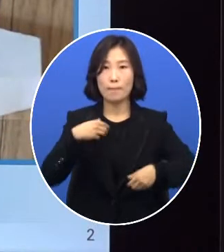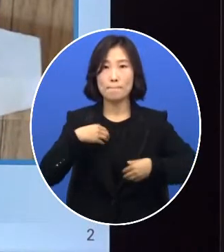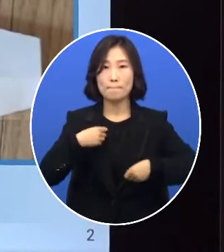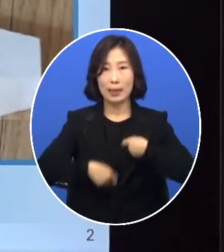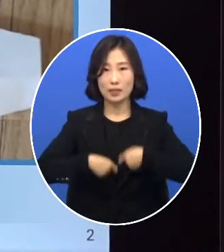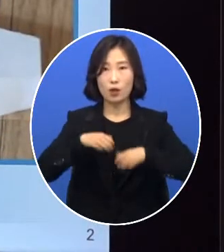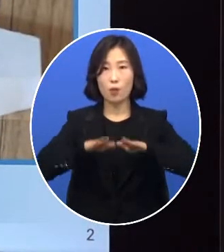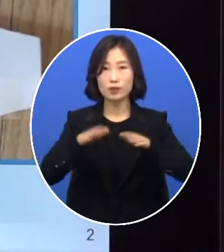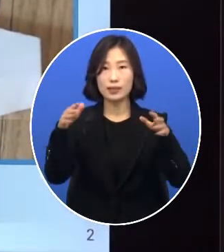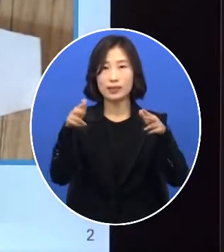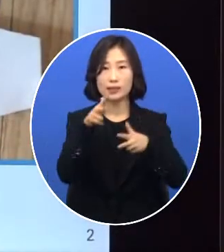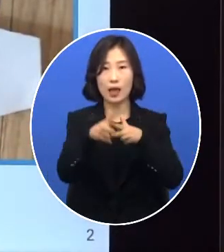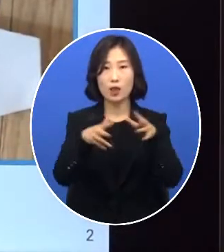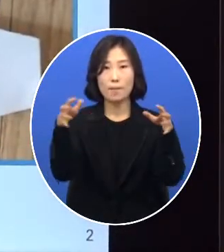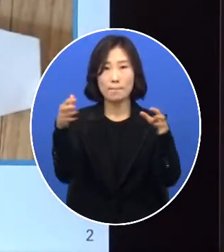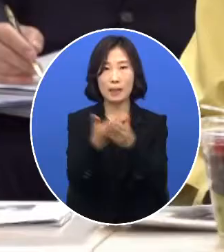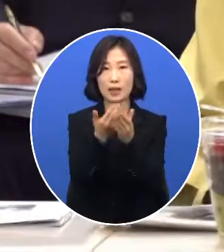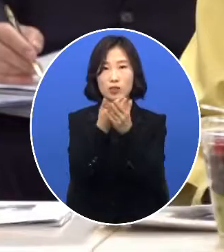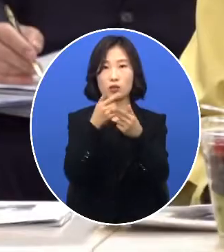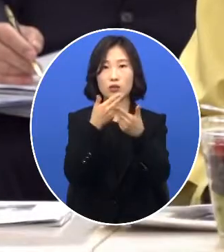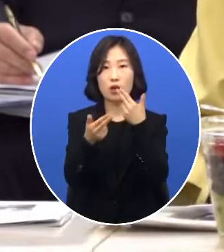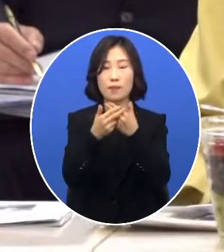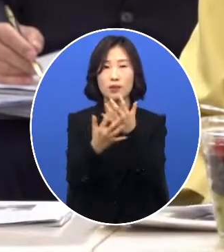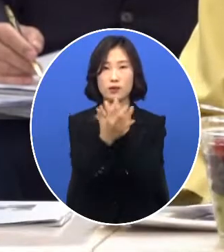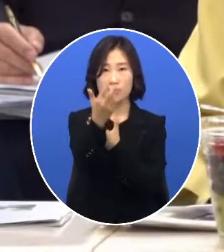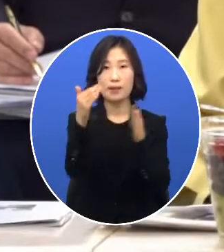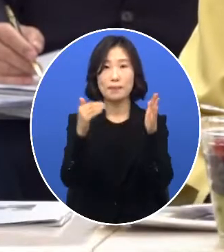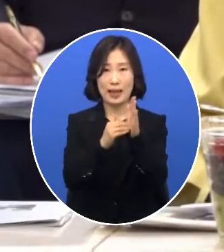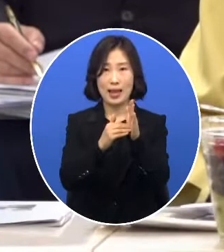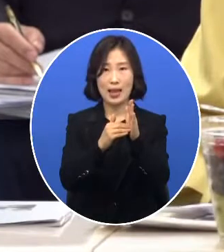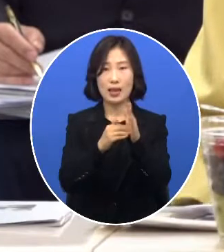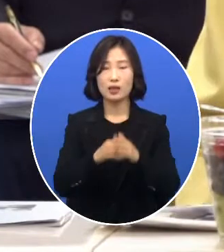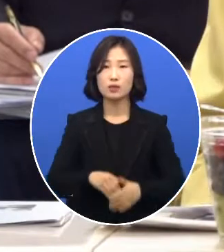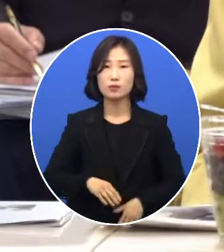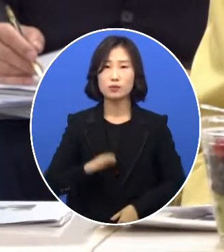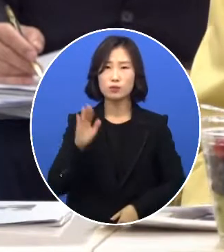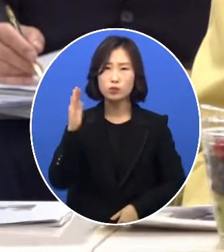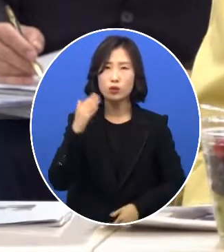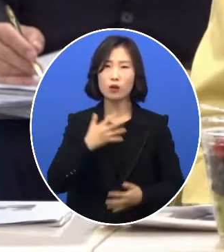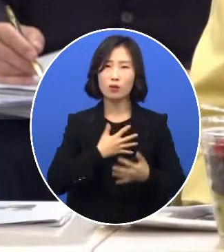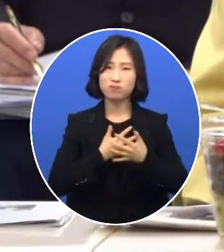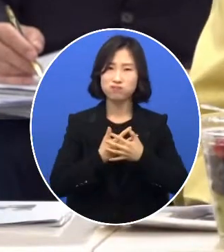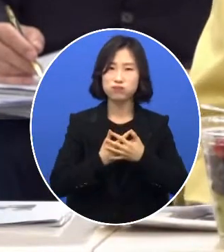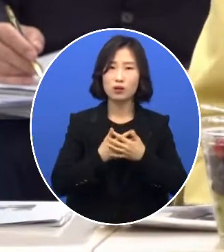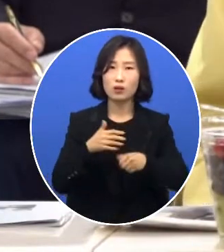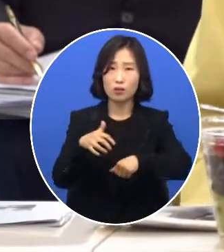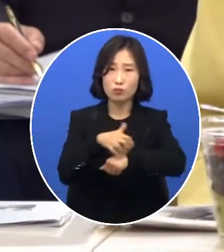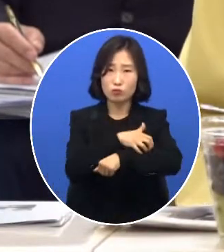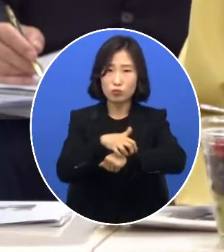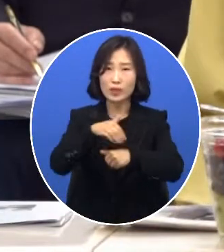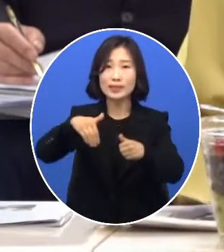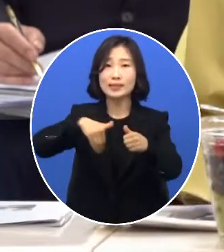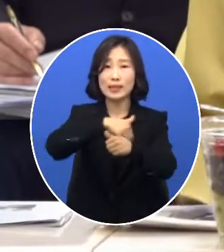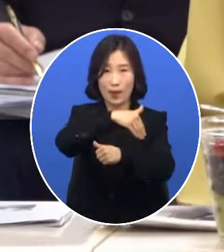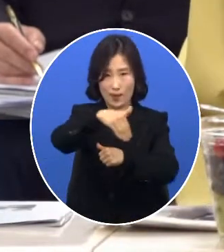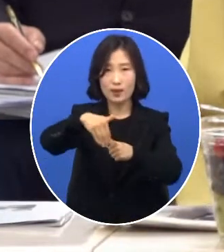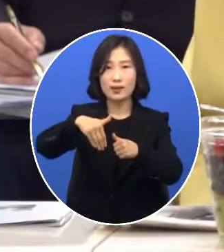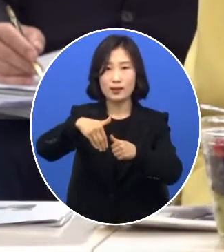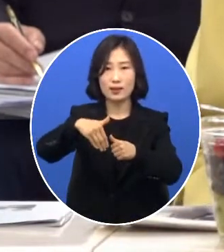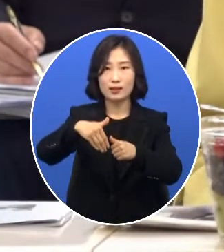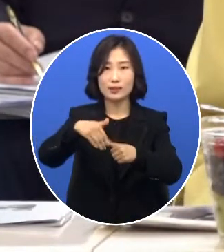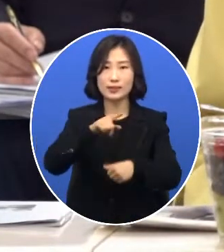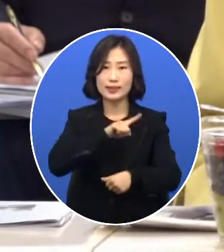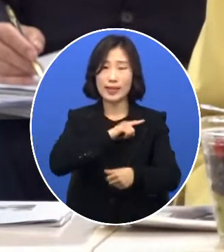패션봉제산업발전협의회 총회가 열렸습니다. 지금 불안하고 불편하고 이런 상황에서 가장 핵심적인